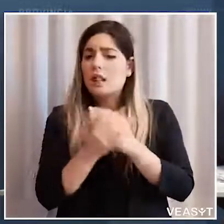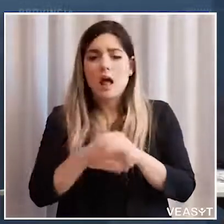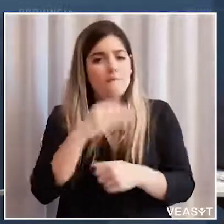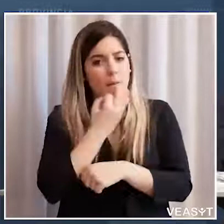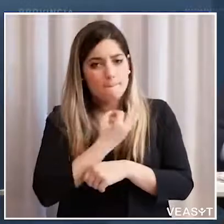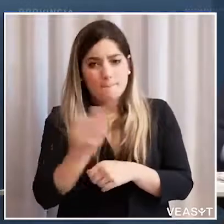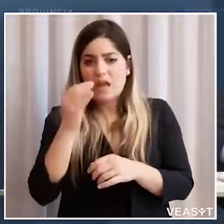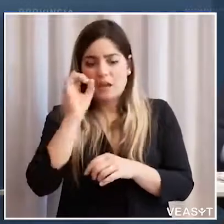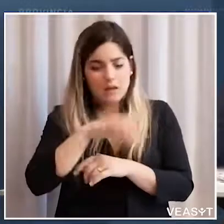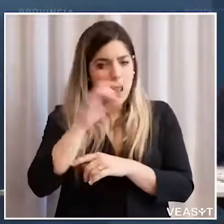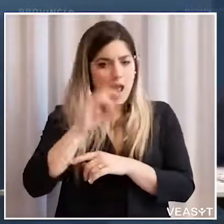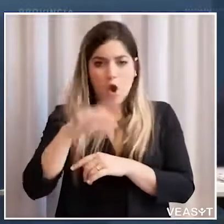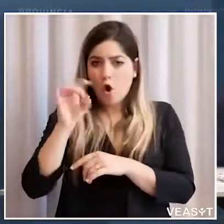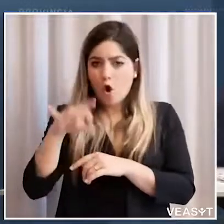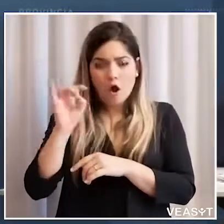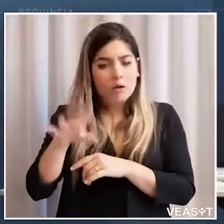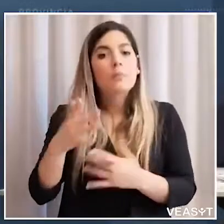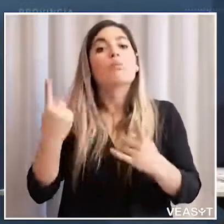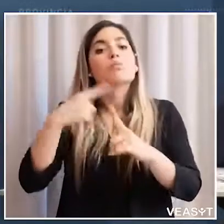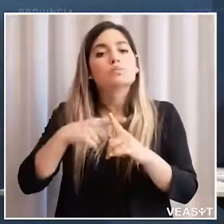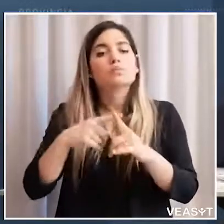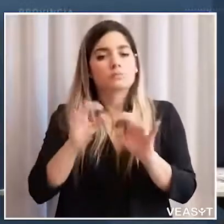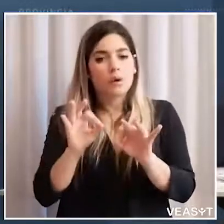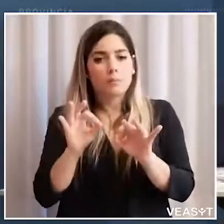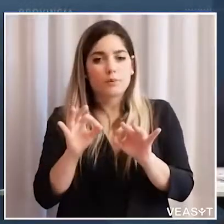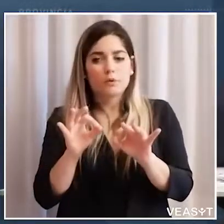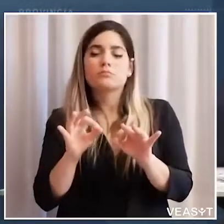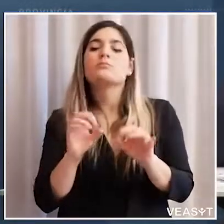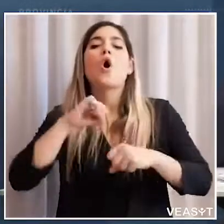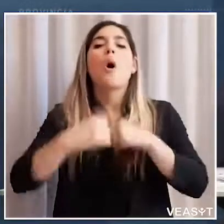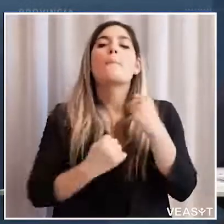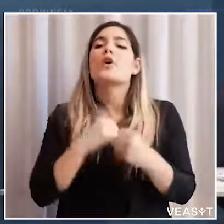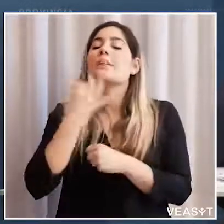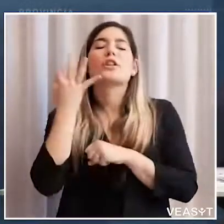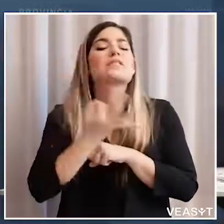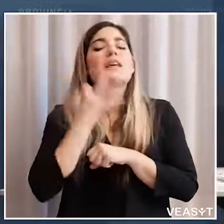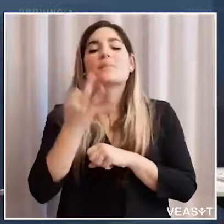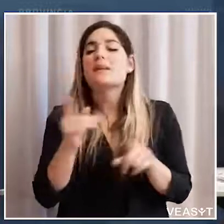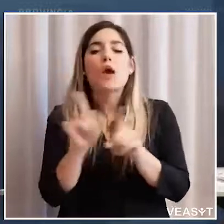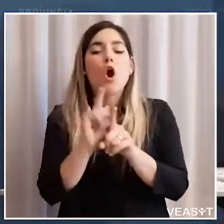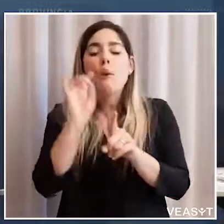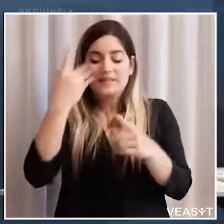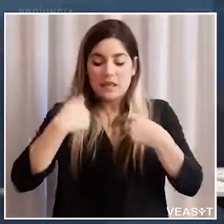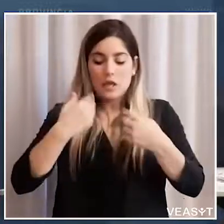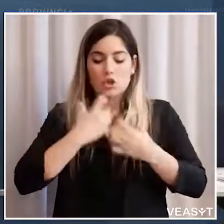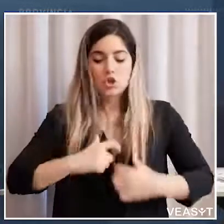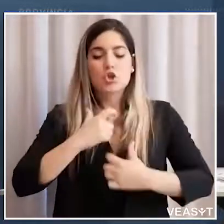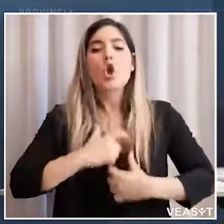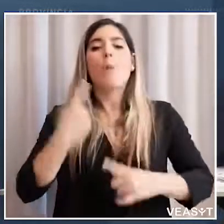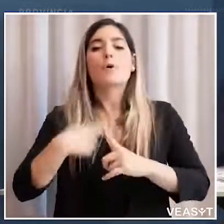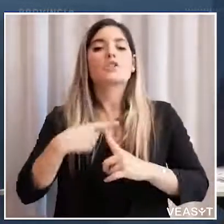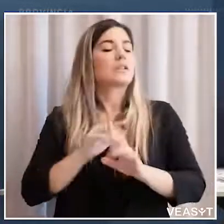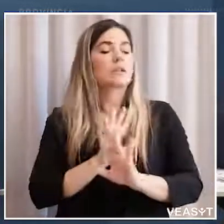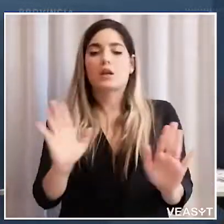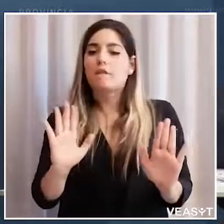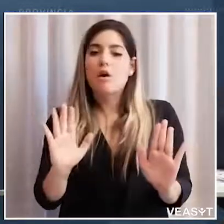regolarmente e sempre a mantenere un atteggiamento come ognuno di noi fosse positivo e